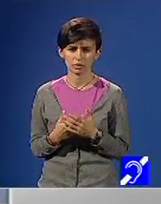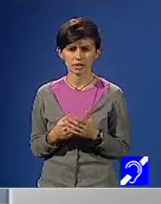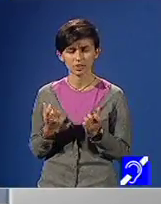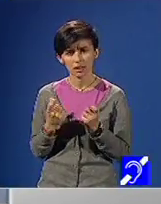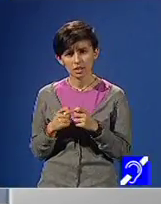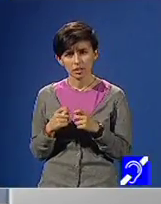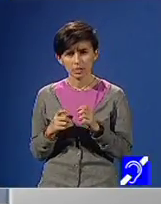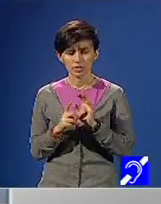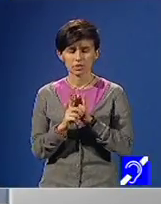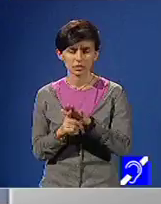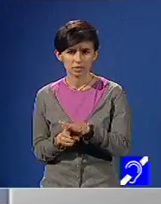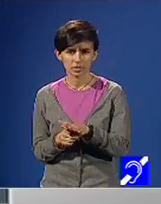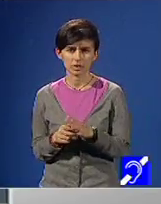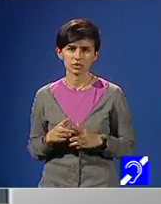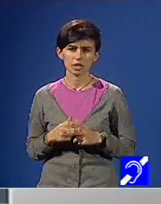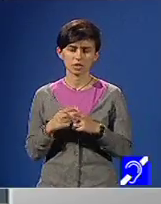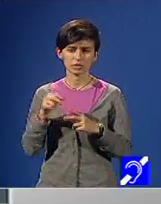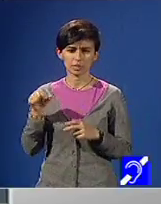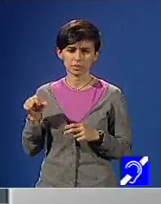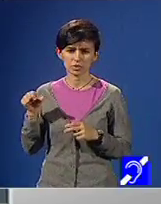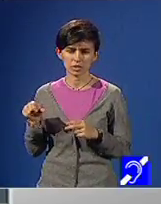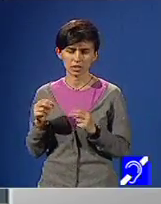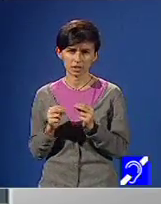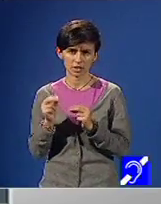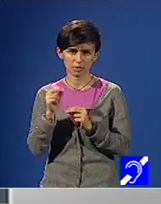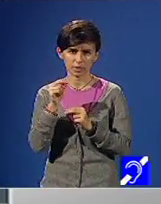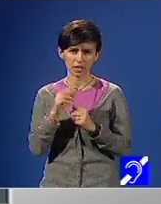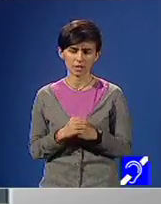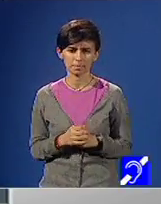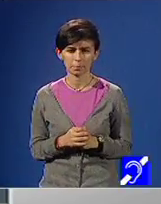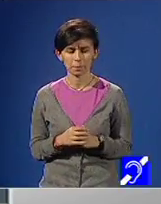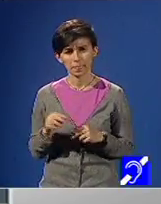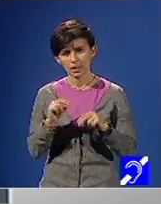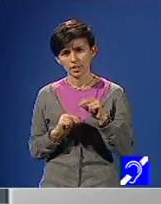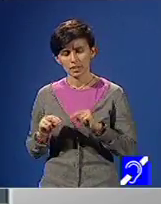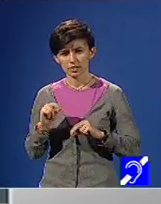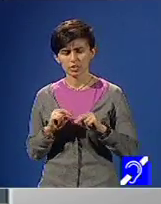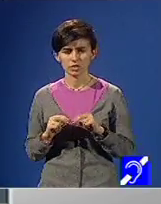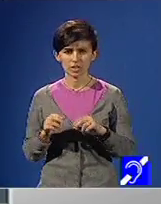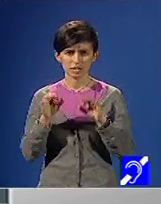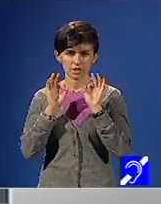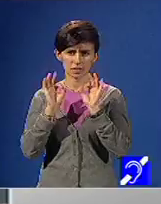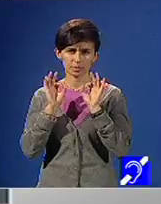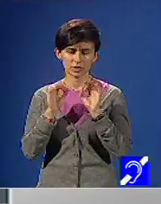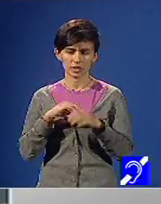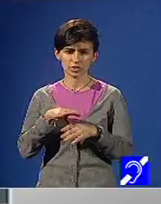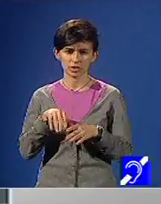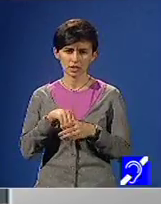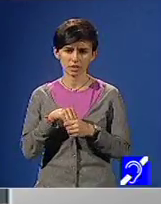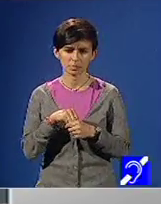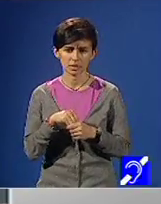stigmă, pentru a ajuta persoanele să se recupereze? Foarte mult și asociațiile de specialiști și de părinți